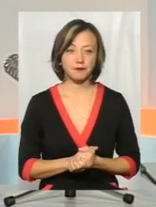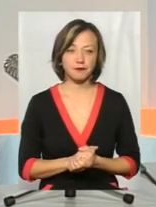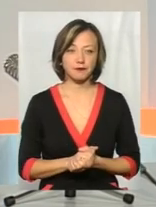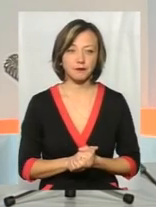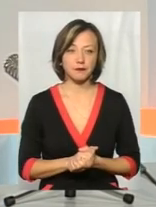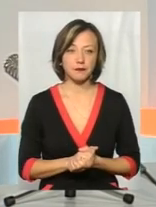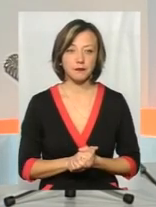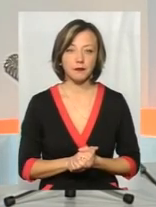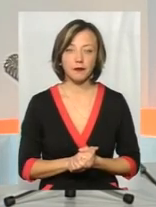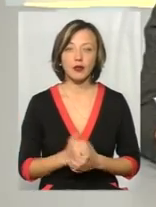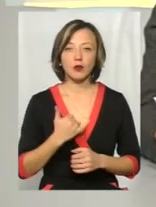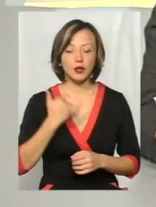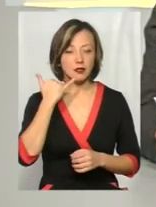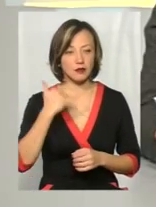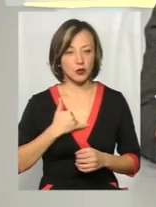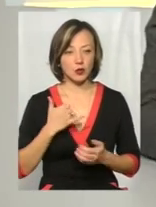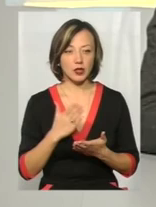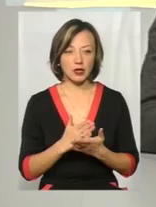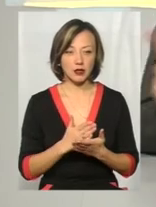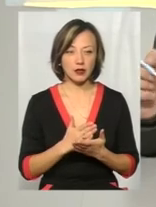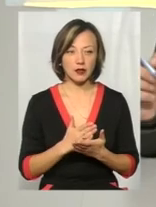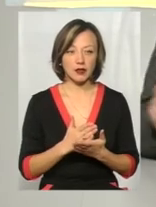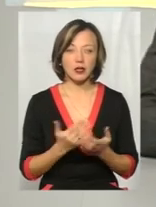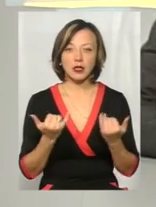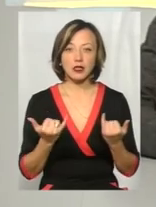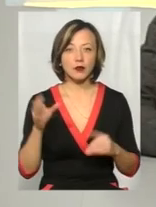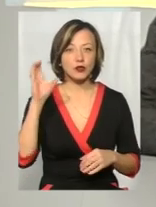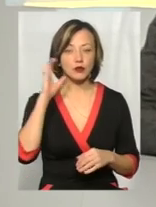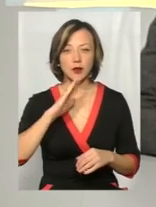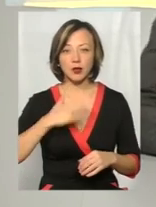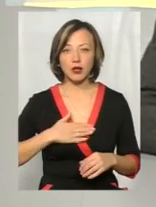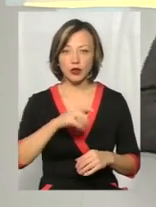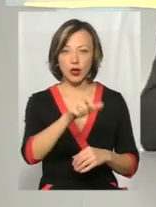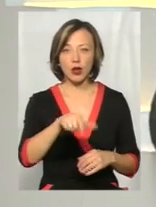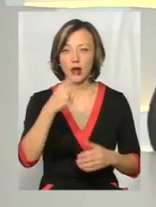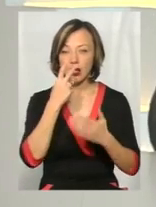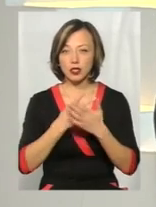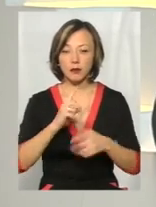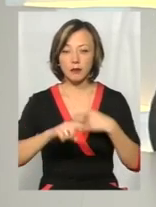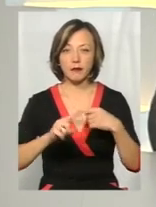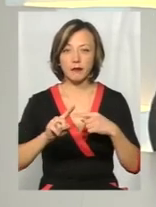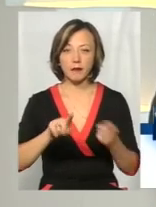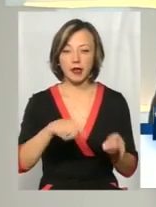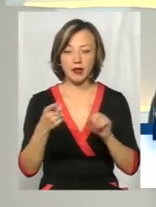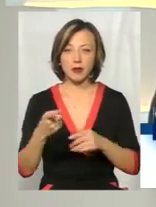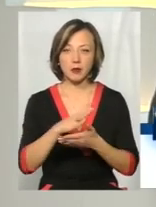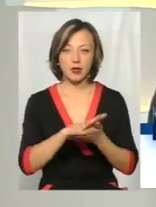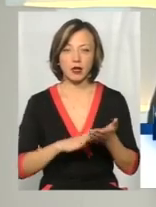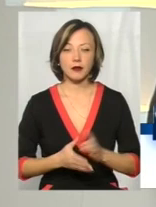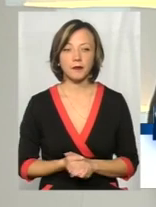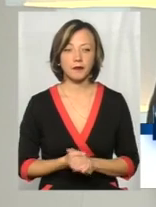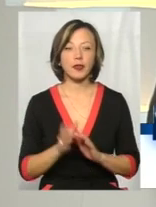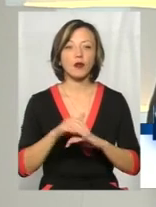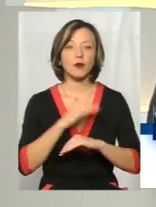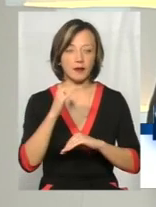кращому випадку 2020 рік. Вже є дзвіночок у студію, і зараз ми послухаємо нашого глядача і перейдемо далі. Доброго вечора. Добрий